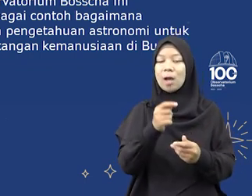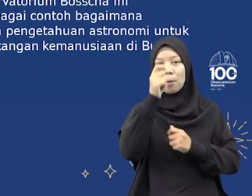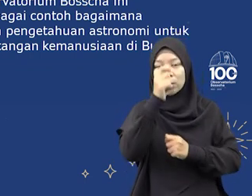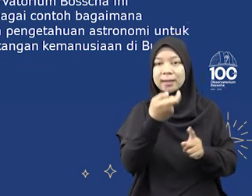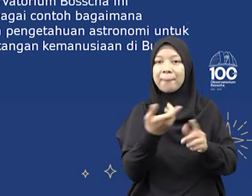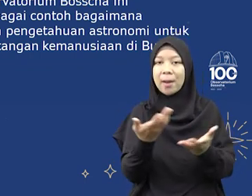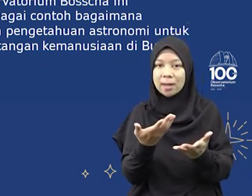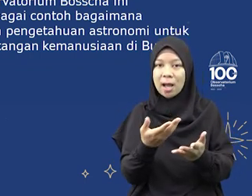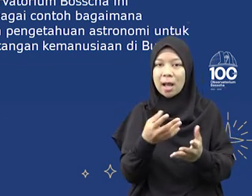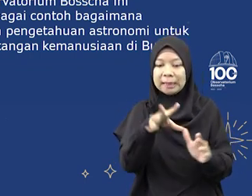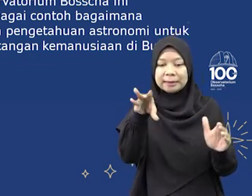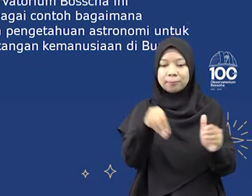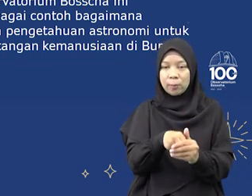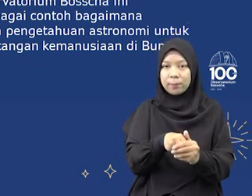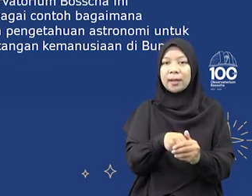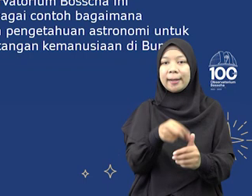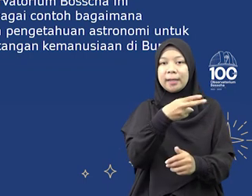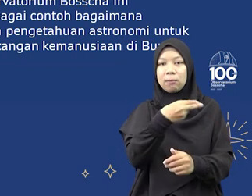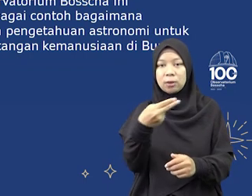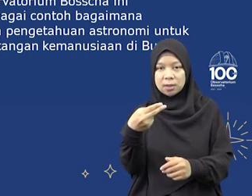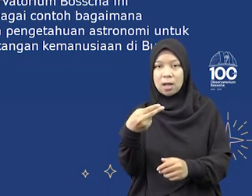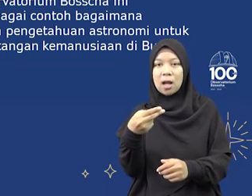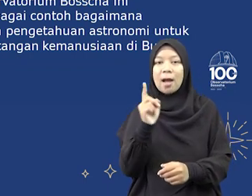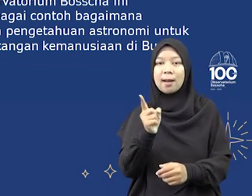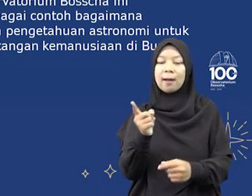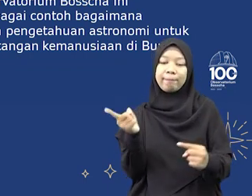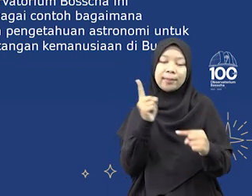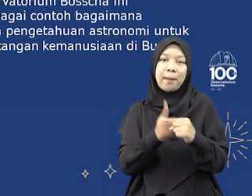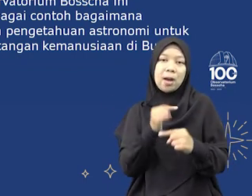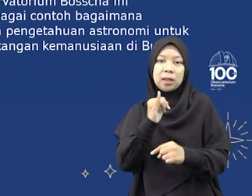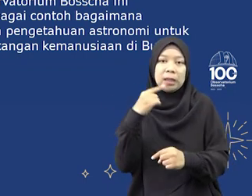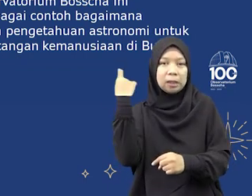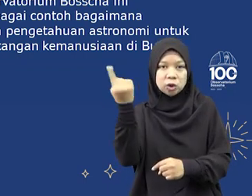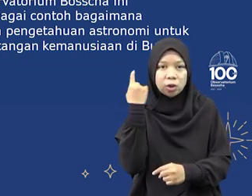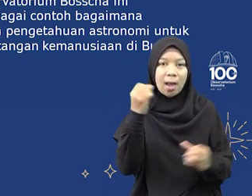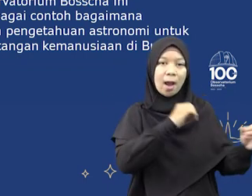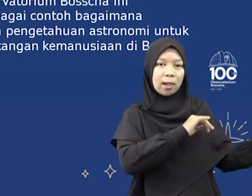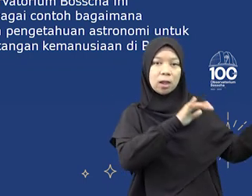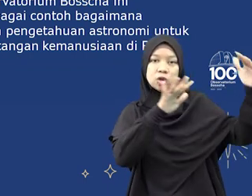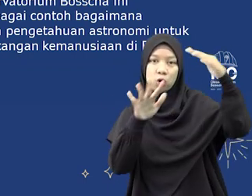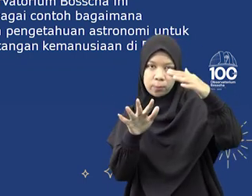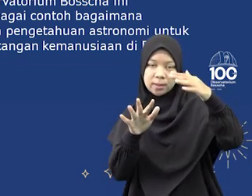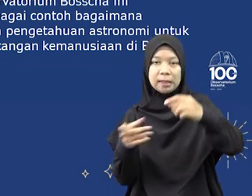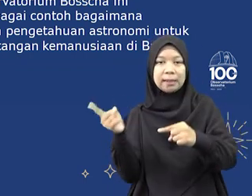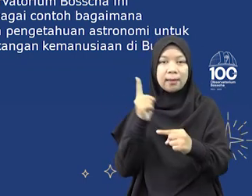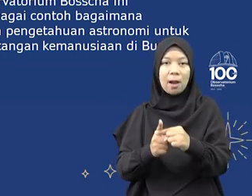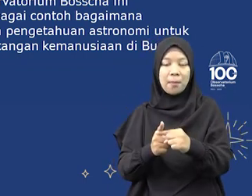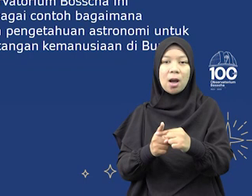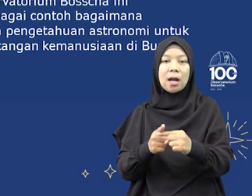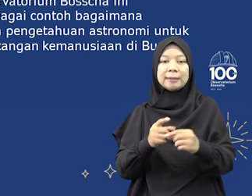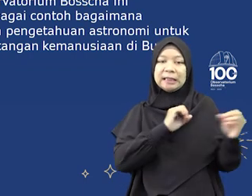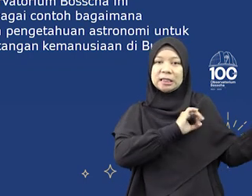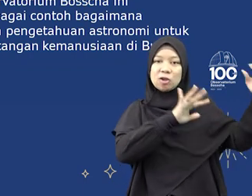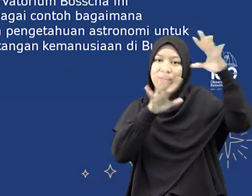ilmu pengetahuan Indonesia atau Newton Fun International astronomical Union office of astronomi for development pada